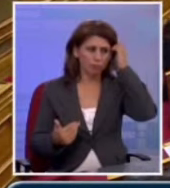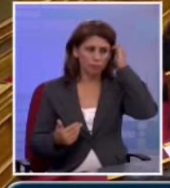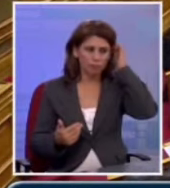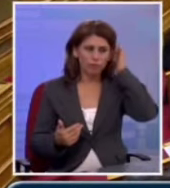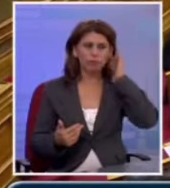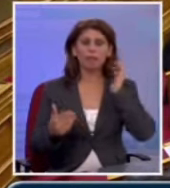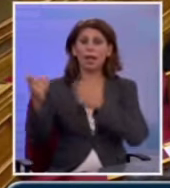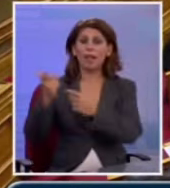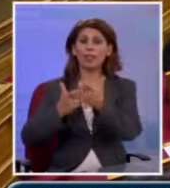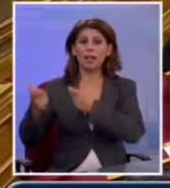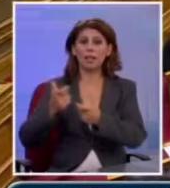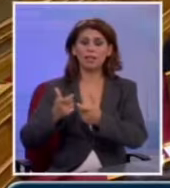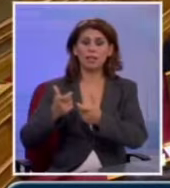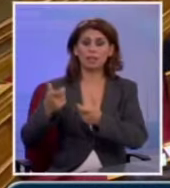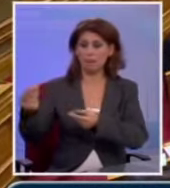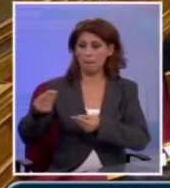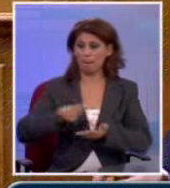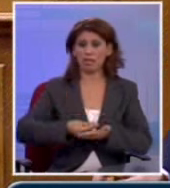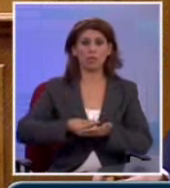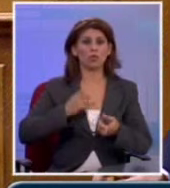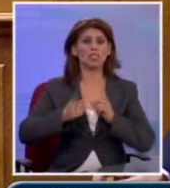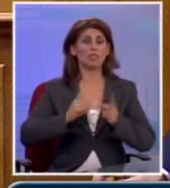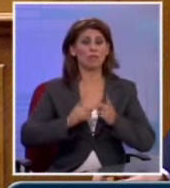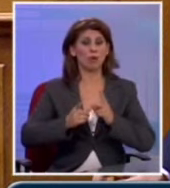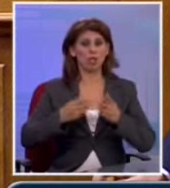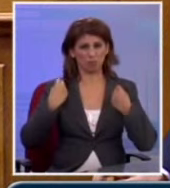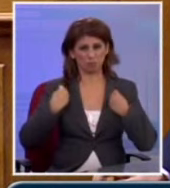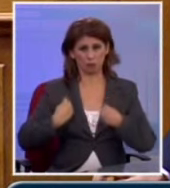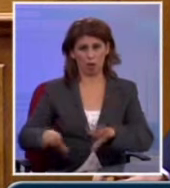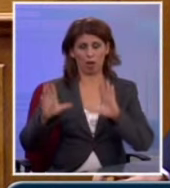οι δανειστές μας δίνουν μια συμφωνία άθλια,